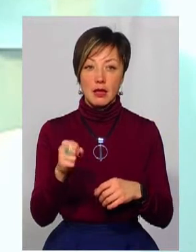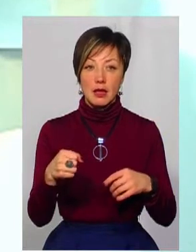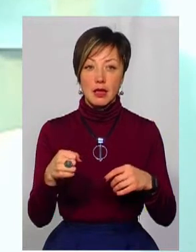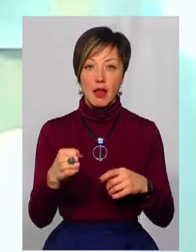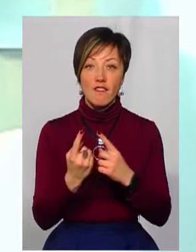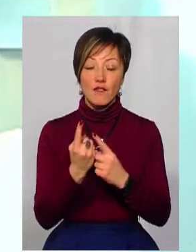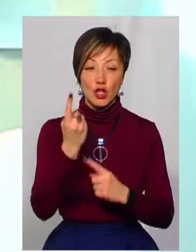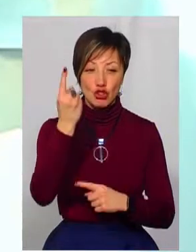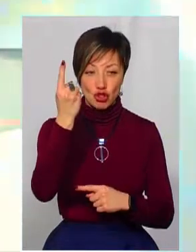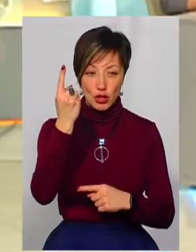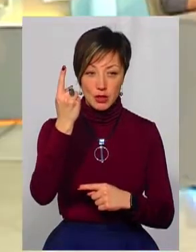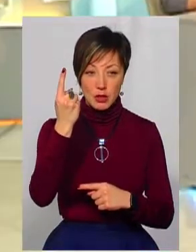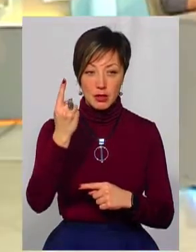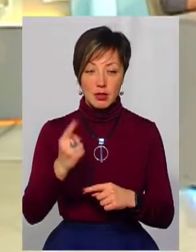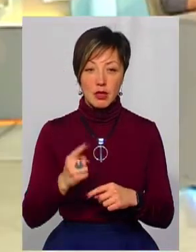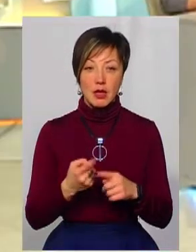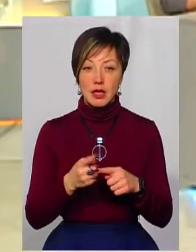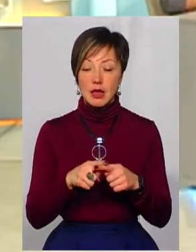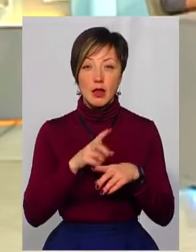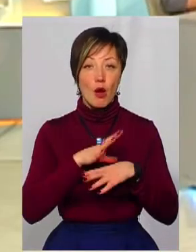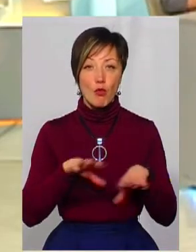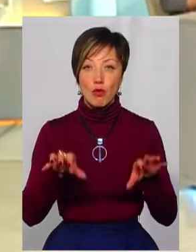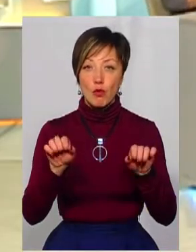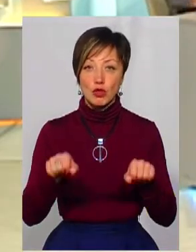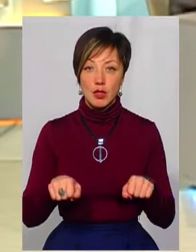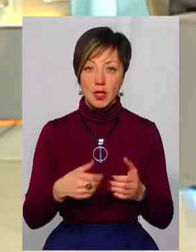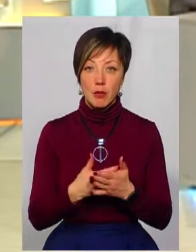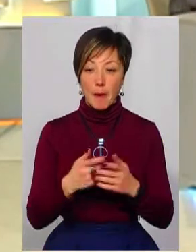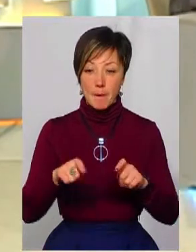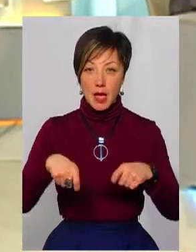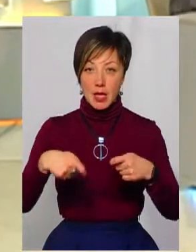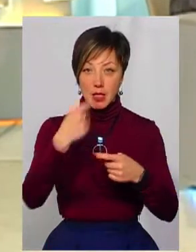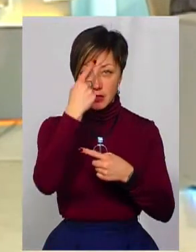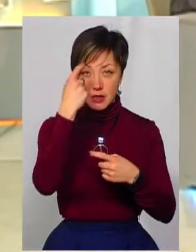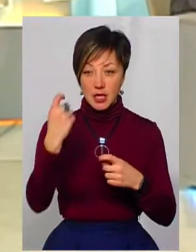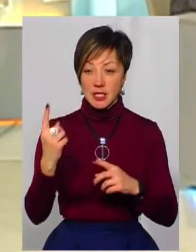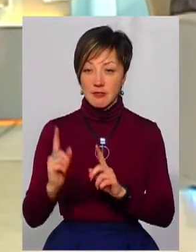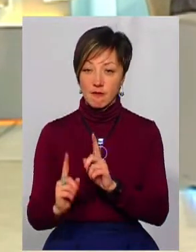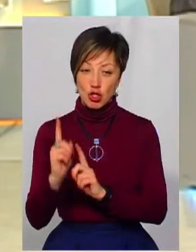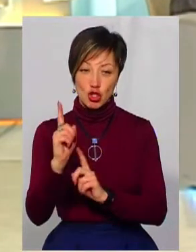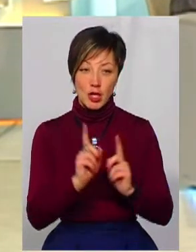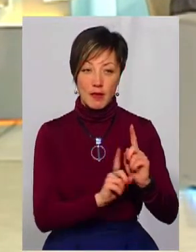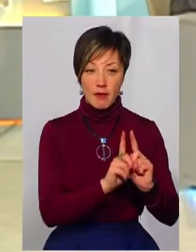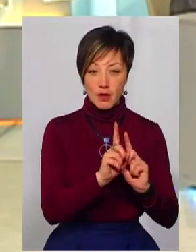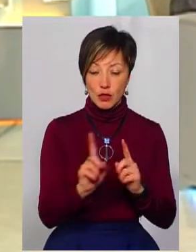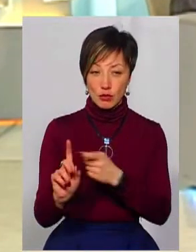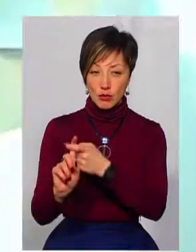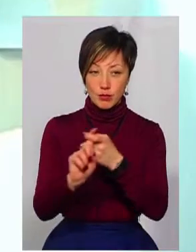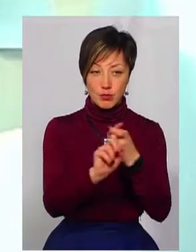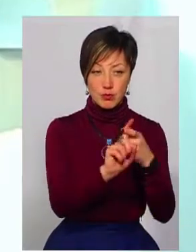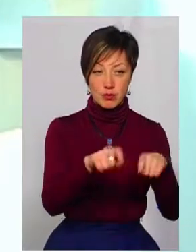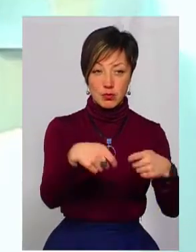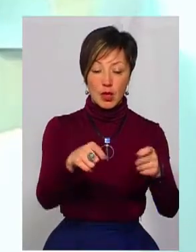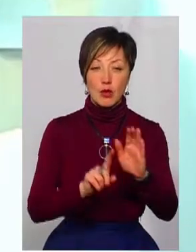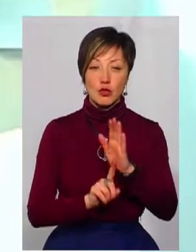телепередувачі, на вишки, на аналоги. Тобто, не було можливості, наприклад, передати сигнал з вишки на вишку, щоб ретрансувати його далі.